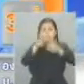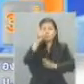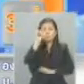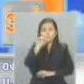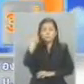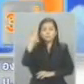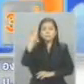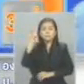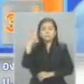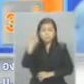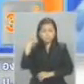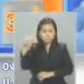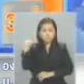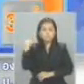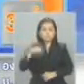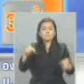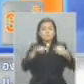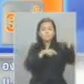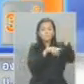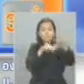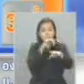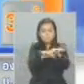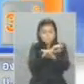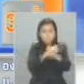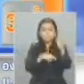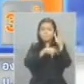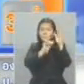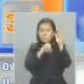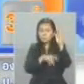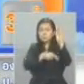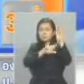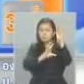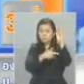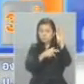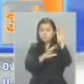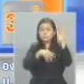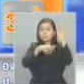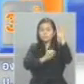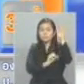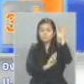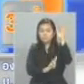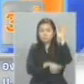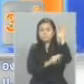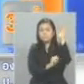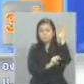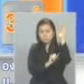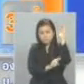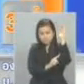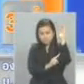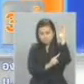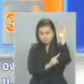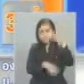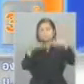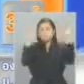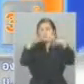ของพื้นที่ส่วนมากที่บริเวณจังหวัดเพชรบุรีประจวบคีรีขันธ์ชุมพรสุราษฎร์ธานีนครศรีธรรมราชและมีฝนต